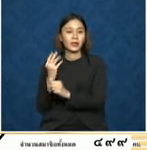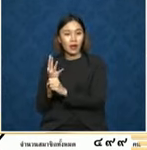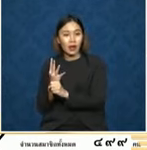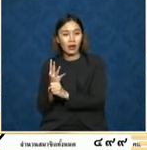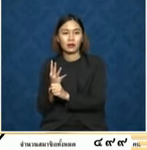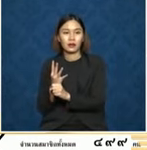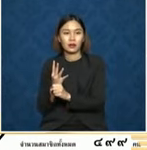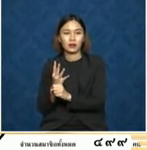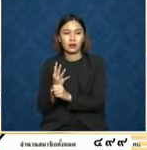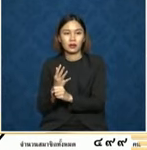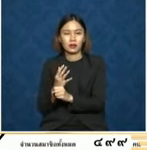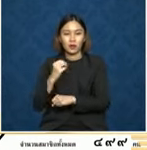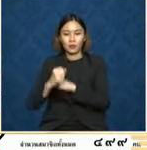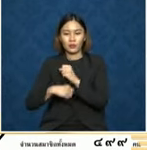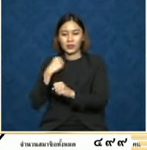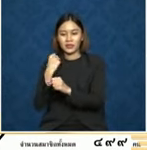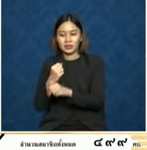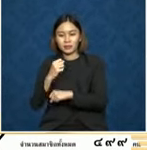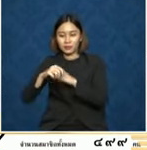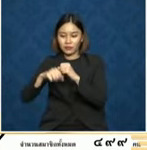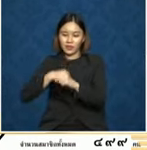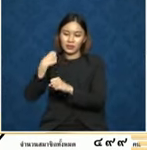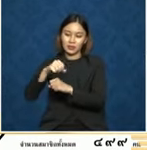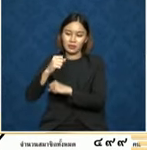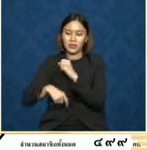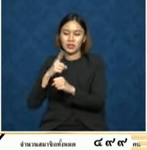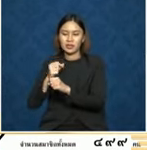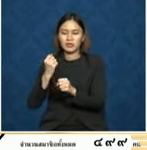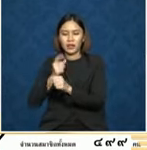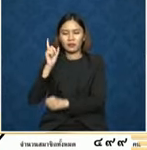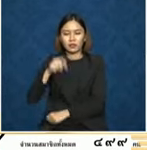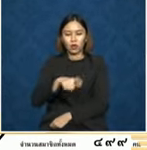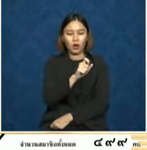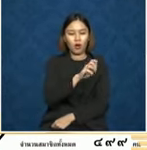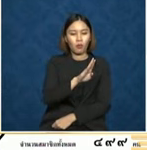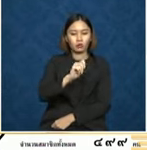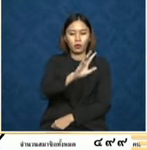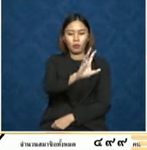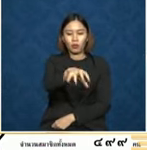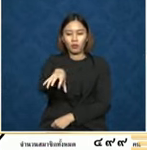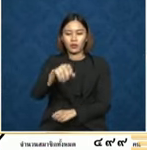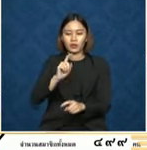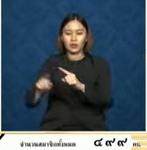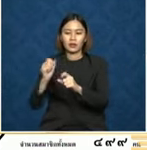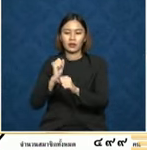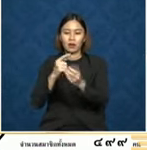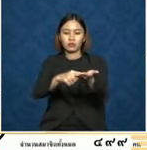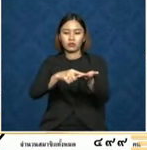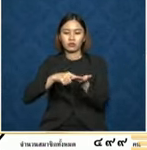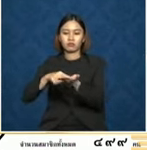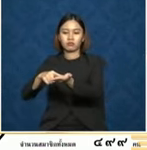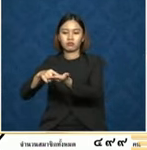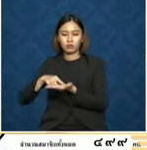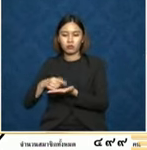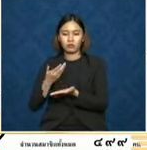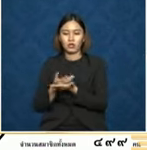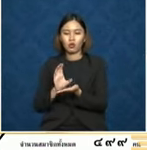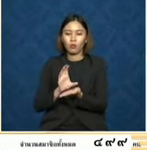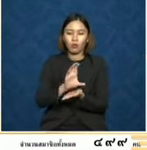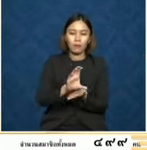ยาวถึง10ปี20ปีก็ต้องทำไม่ใช่ให้อบต.แต่ละที่ทำเรื่องมาของบประมาณแต่